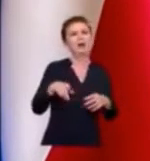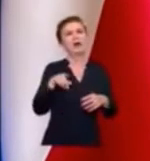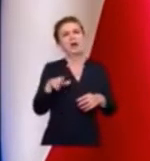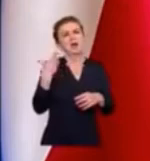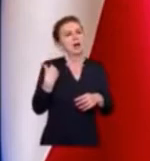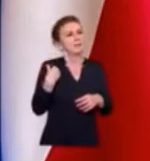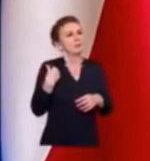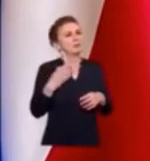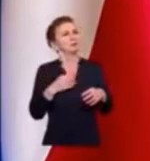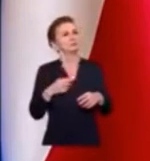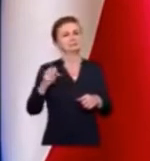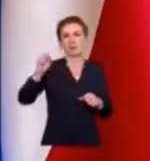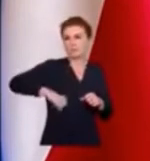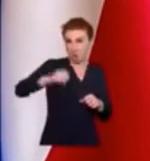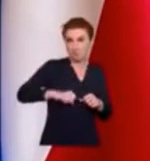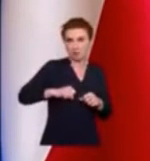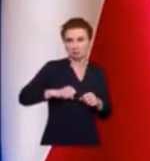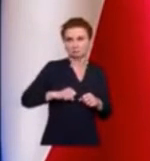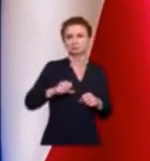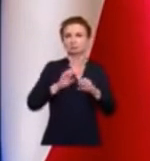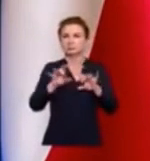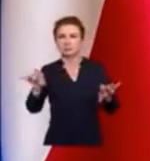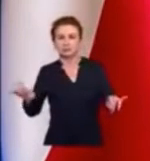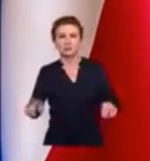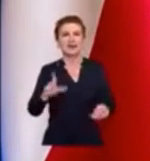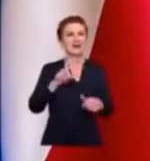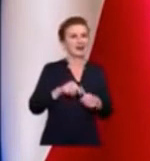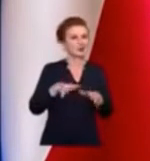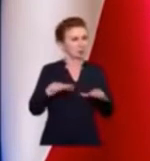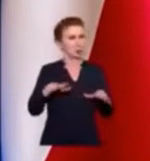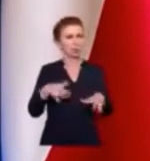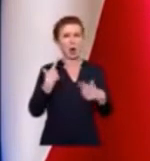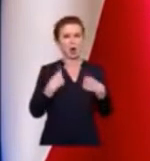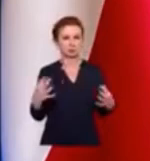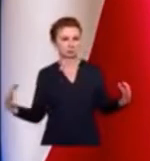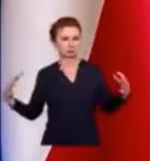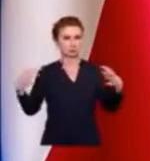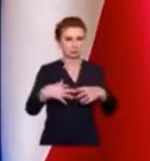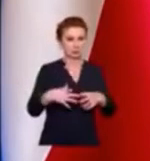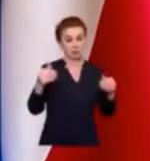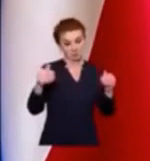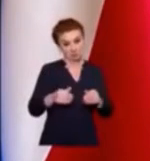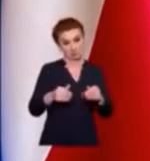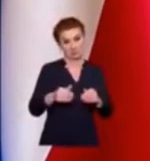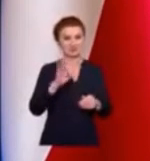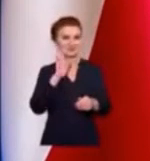z tych bomb epidemicznych. Ale takie duże spotkania mogą być taką bombą w skali